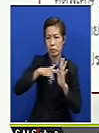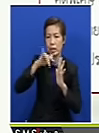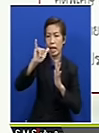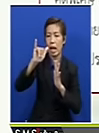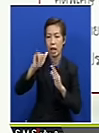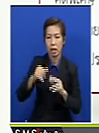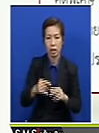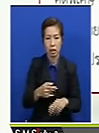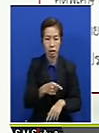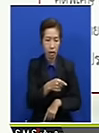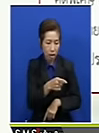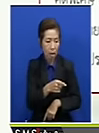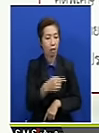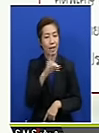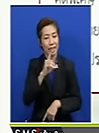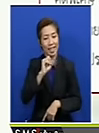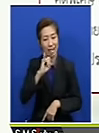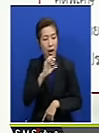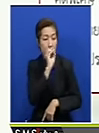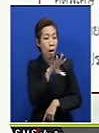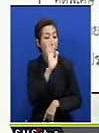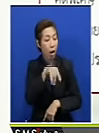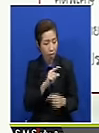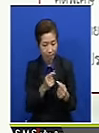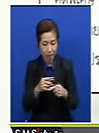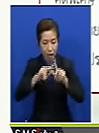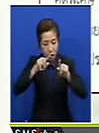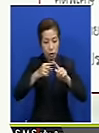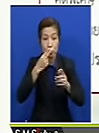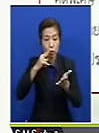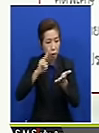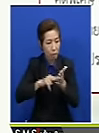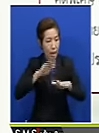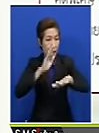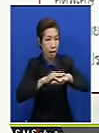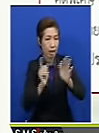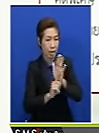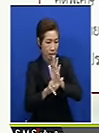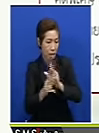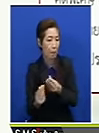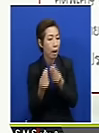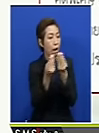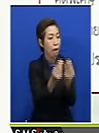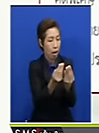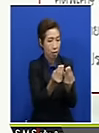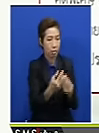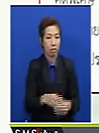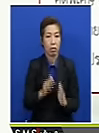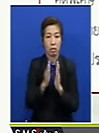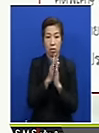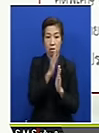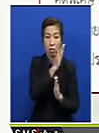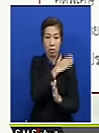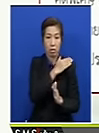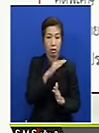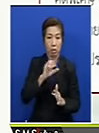ระธรรมโมก็แจ้งความประสงค์ให้ทราบว่านำหมายเรียกครั้งที่3มาให้นะครับแต่ปรากฏว่